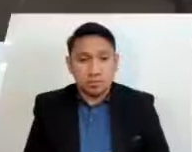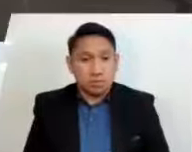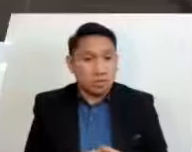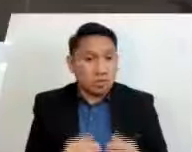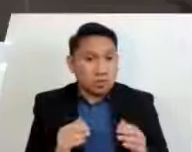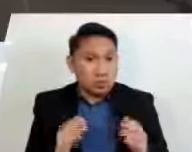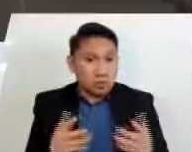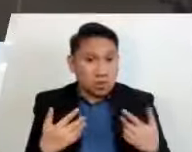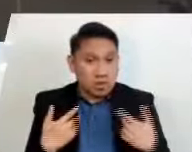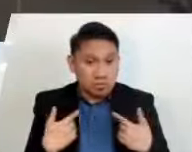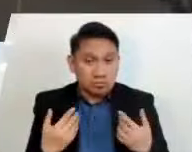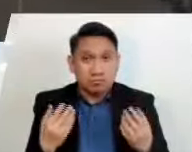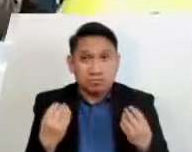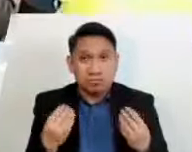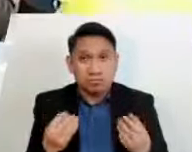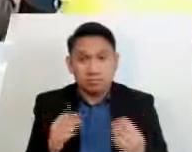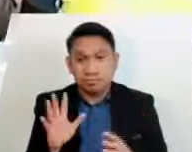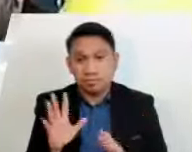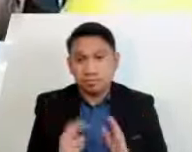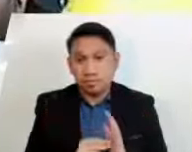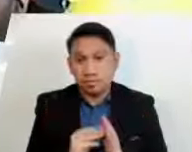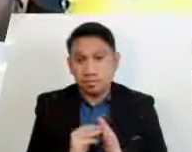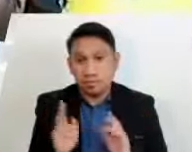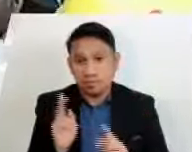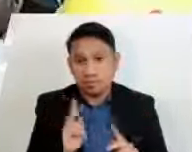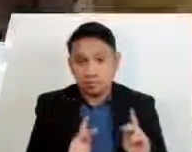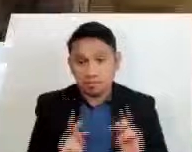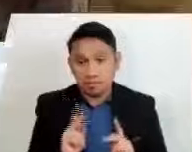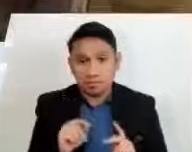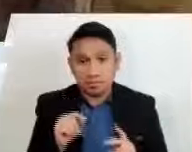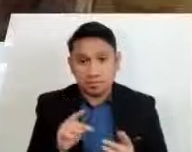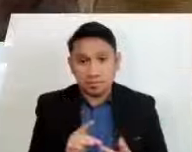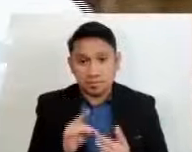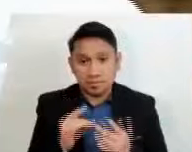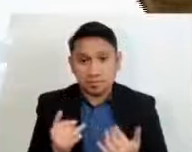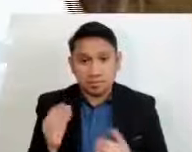dadagsain ng mahigit 5 milyong pasahero ngayong Kapaskuhan.